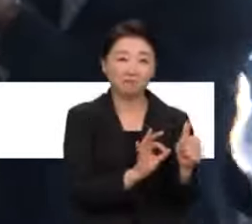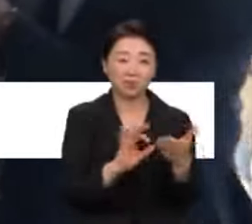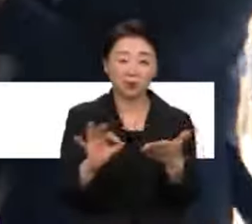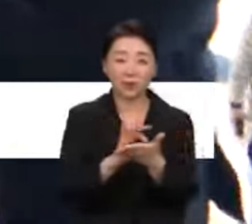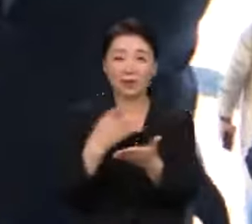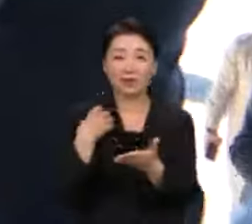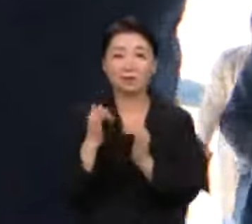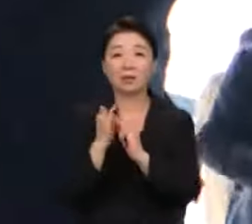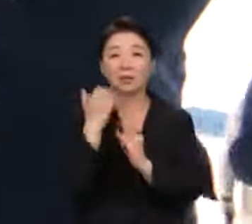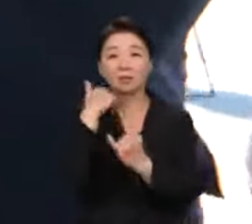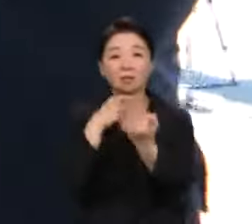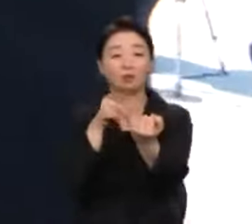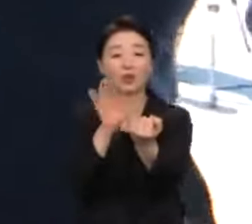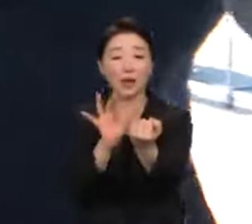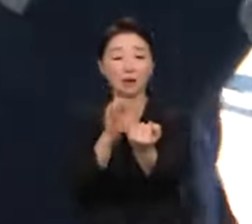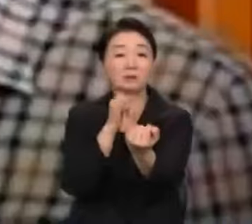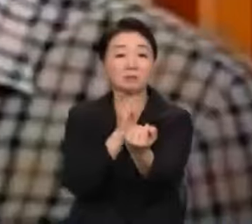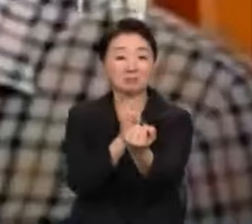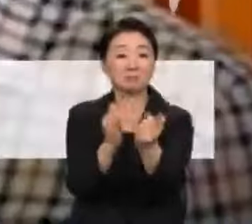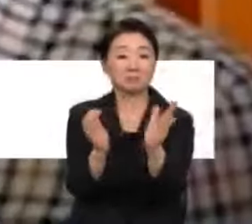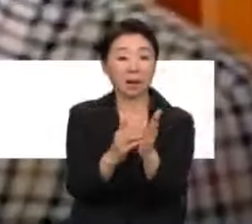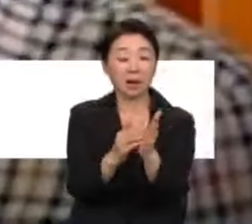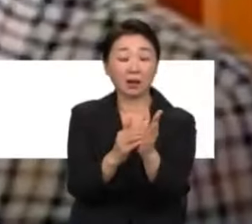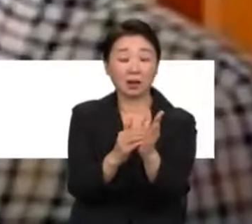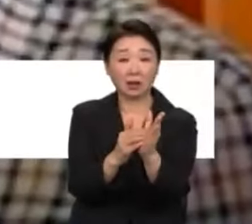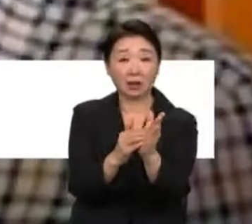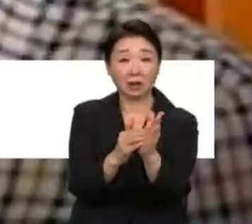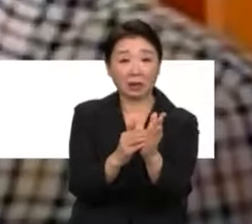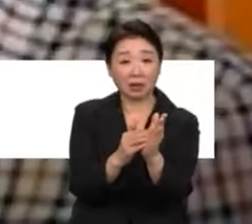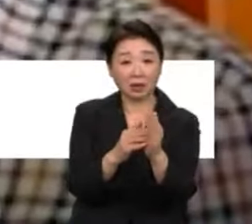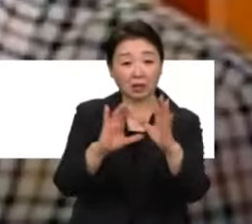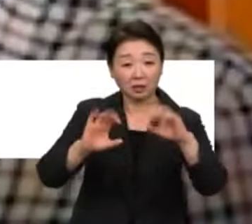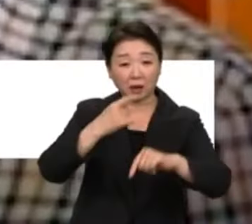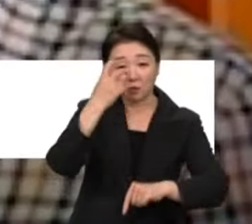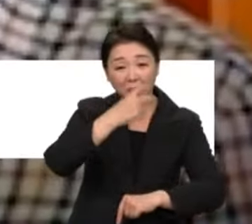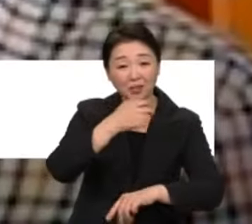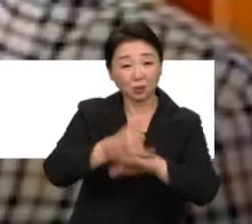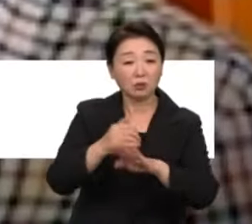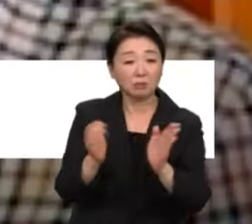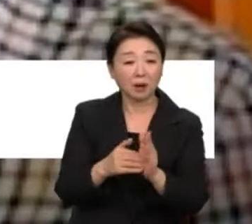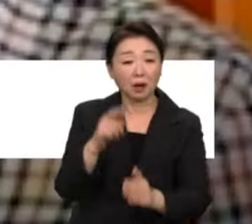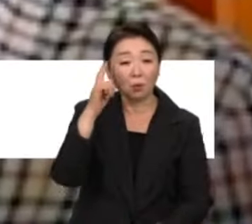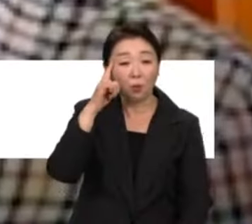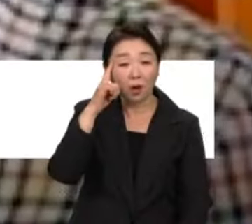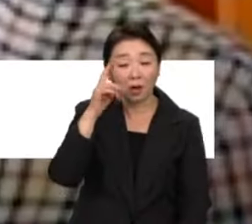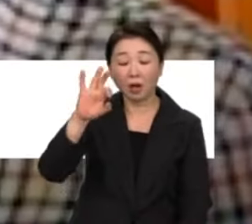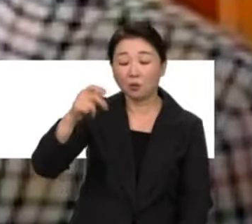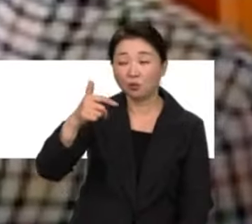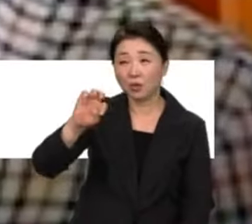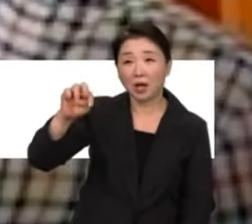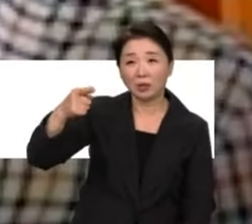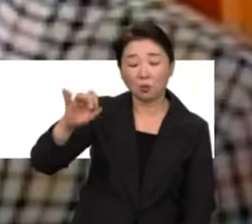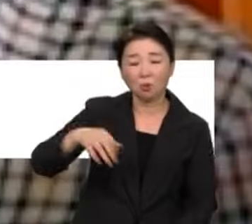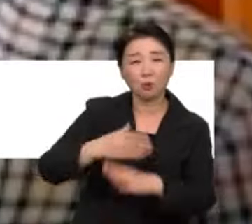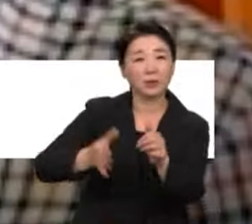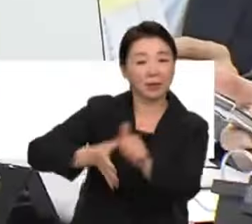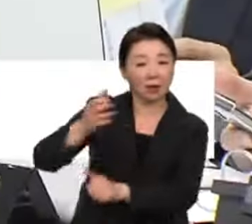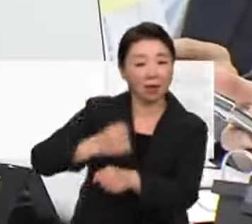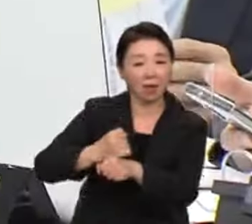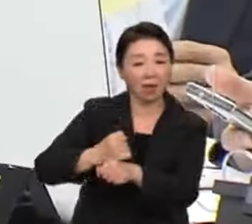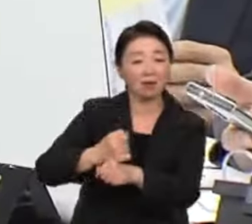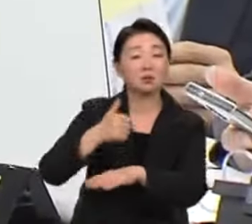강혜경 씨와 통화를 했습니다 방무 감사 꼴등의 때문에 당연히 위에 저 윤한 웅하고 다 제거하라 그러니까